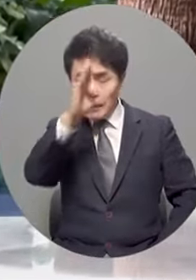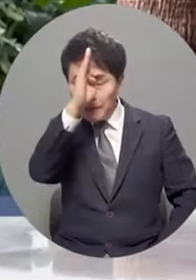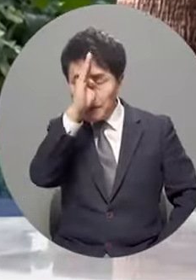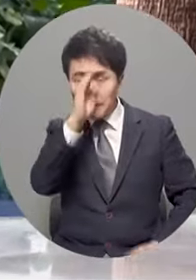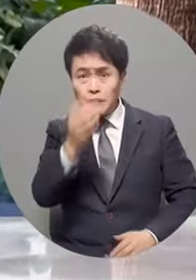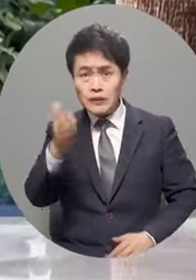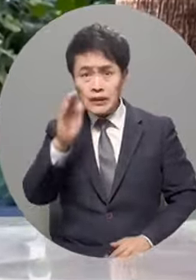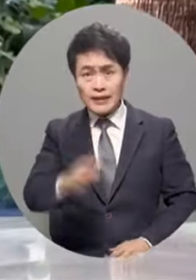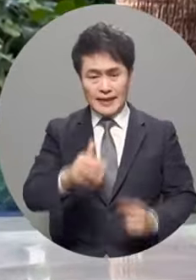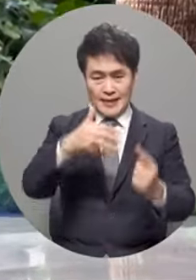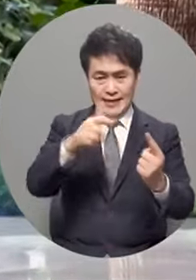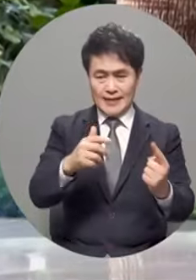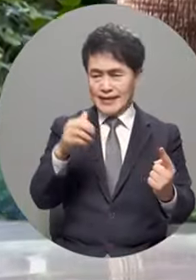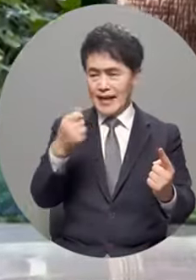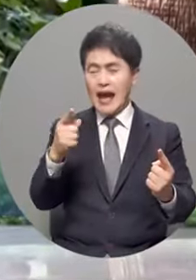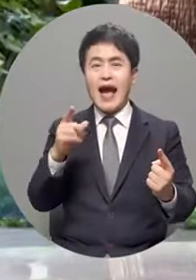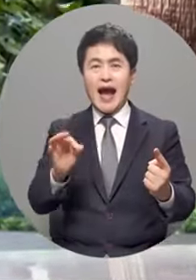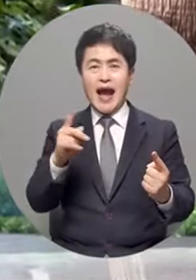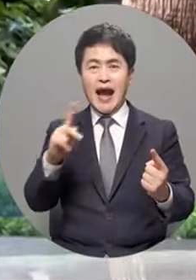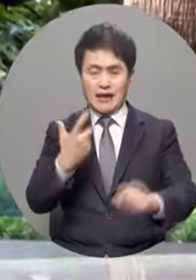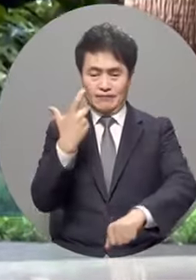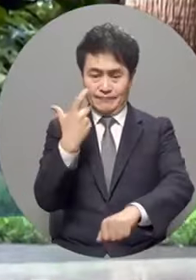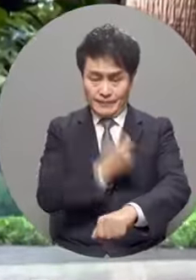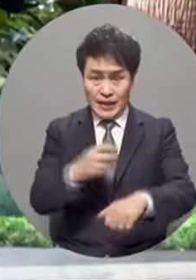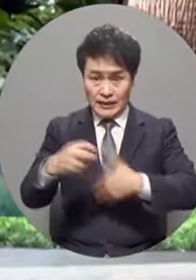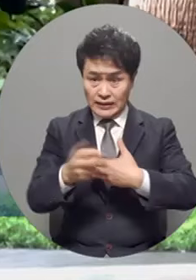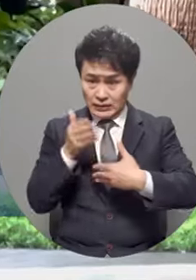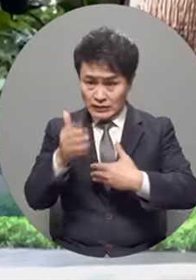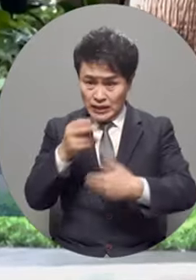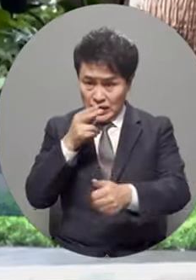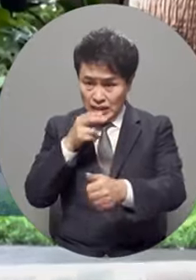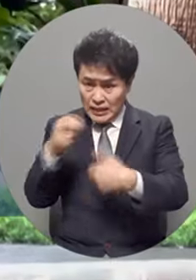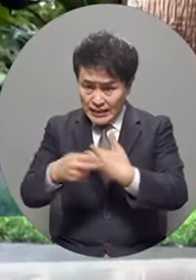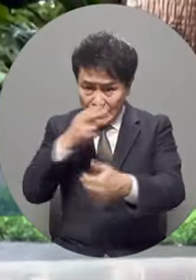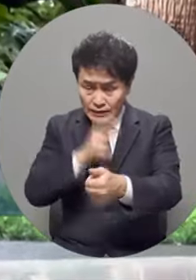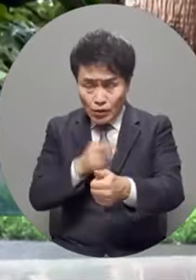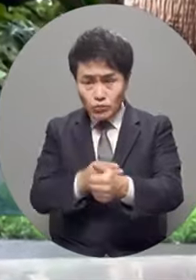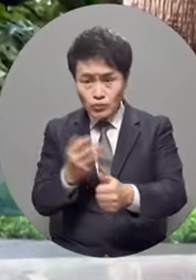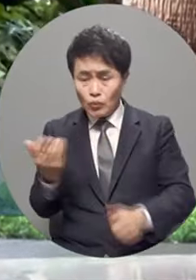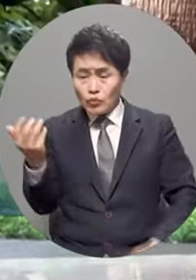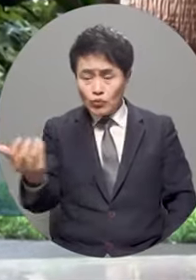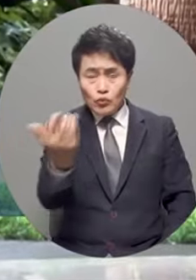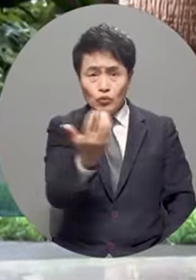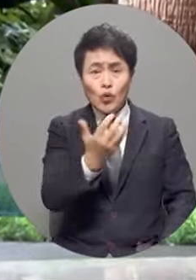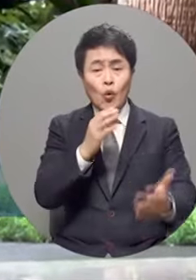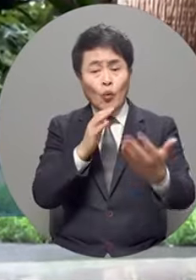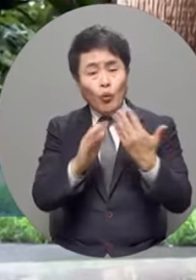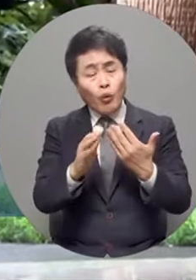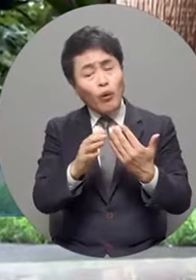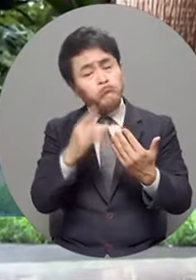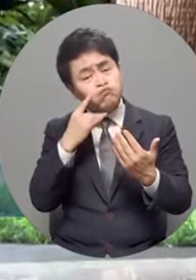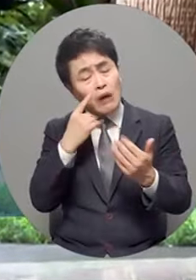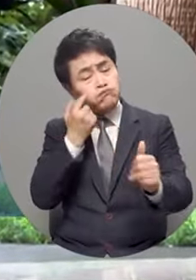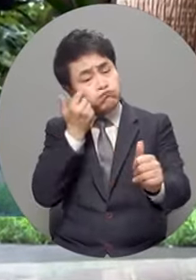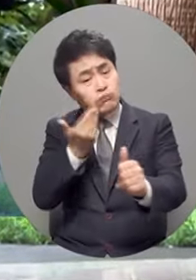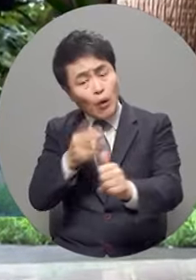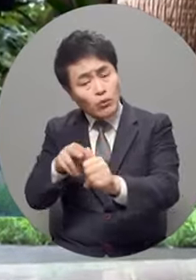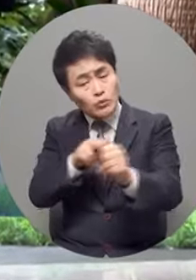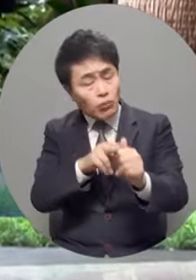이제 2차 항암을 하고 계세요. 네. 전공이나 이제 의사 선생님한테 회진을 돌 후에 여쭤보면 정보도 없고